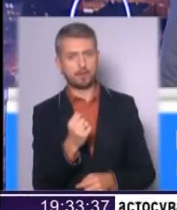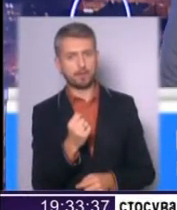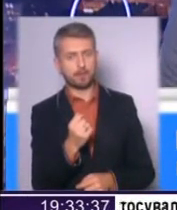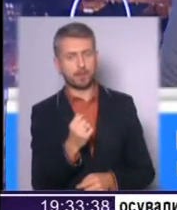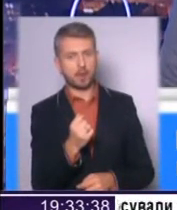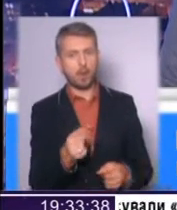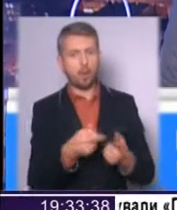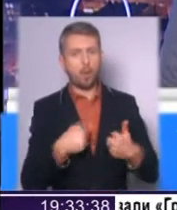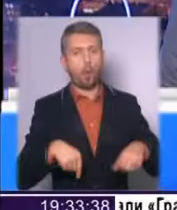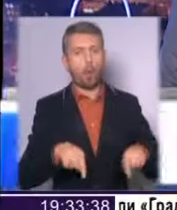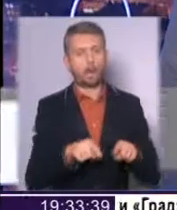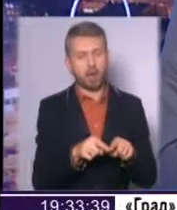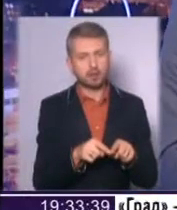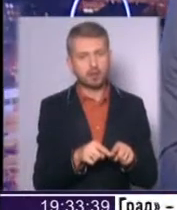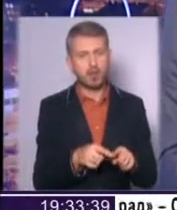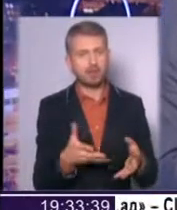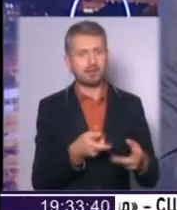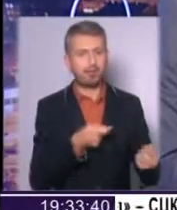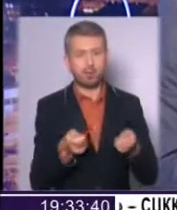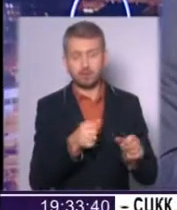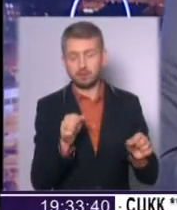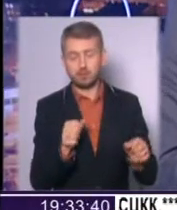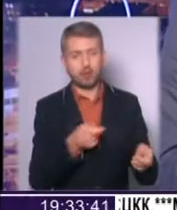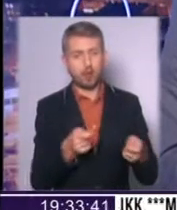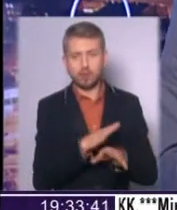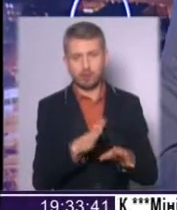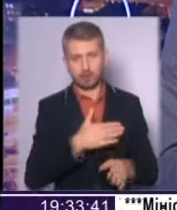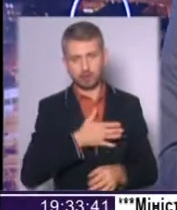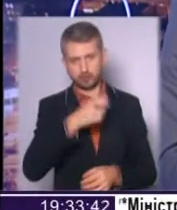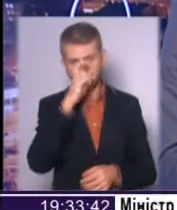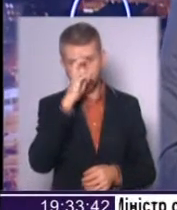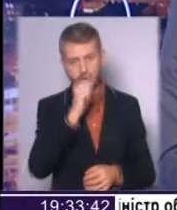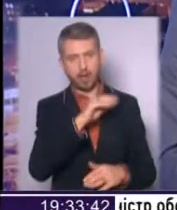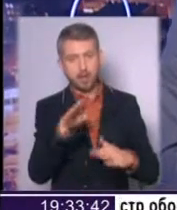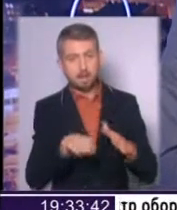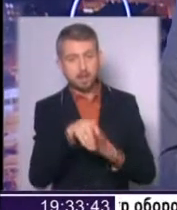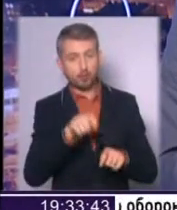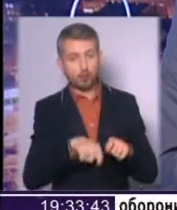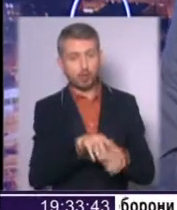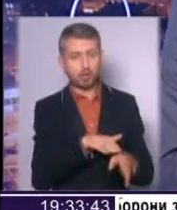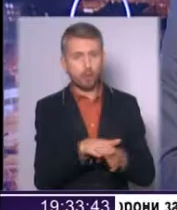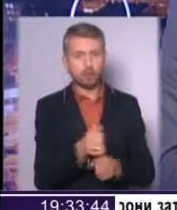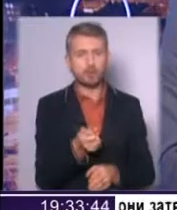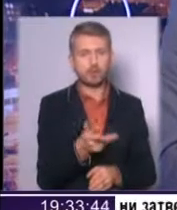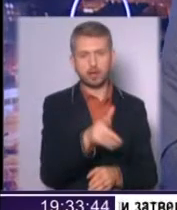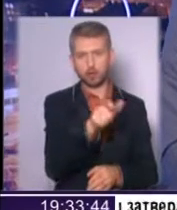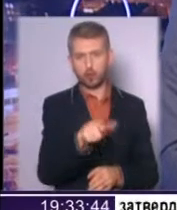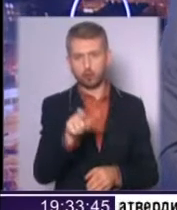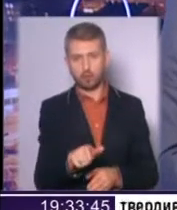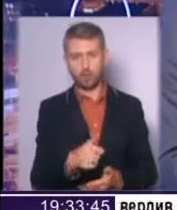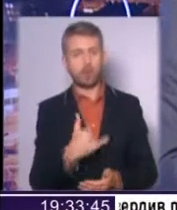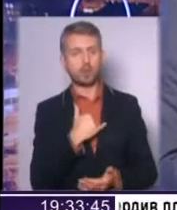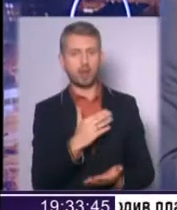правительство, потому что оно вытворяет такое, что дальше уже некуда. Дякую, почули. Дякую, слушне